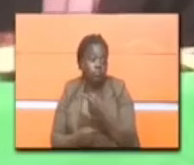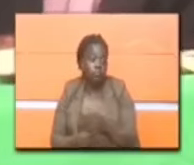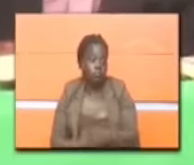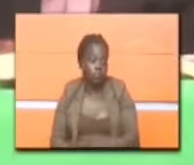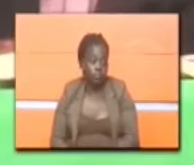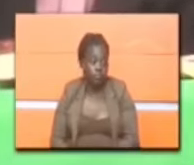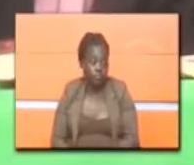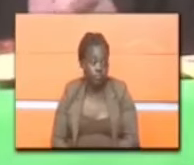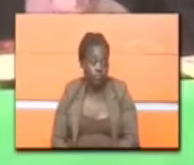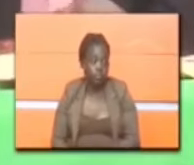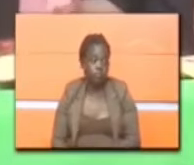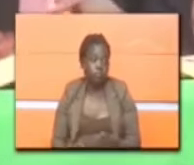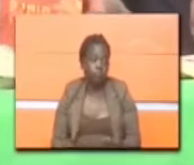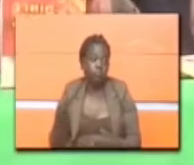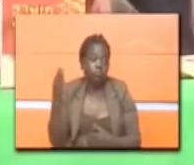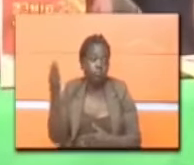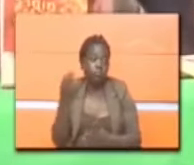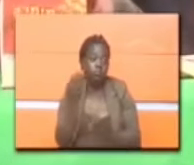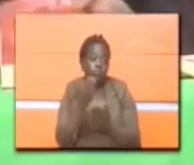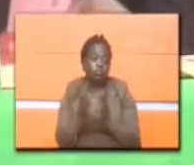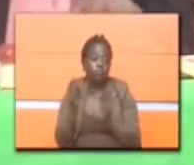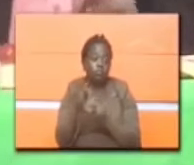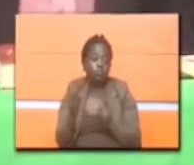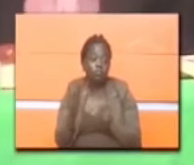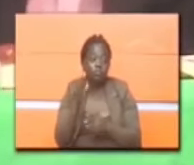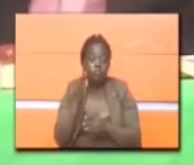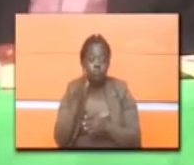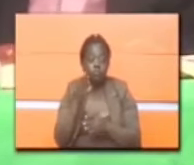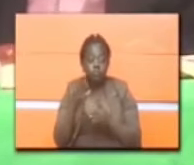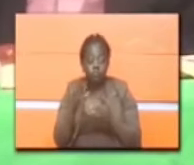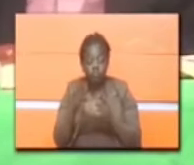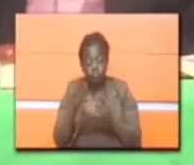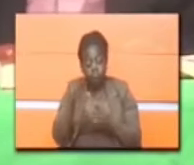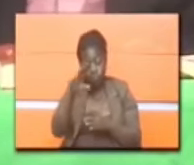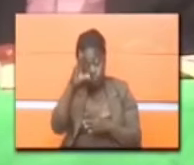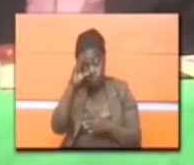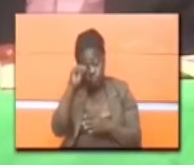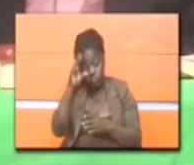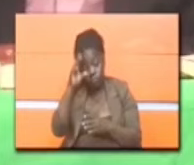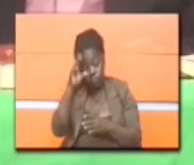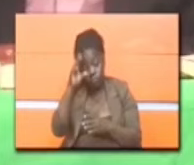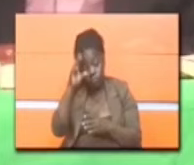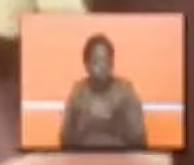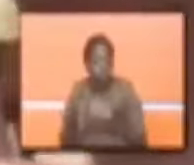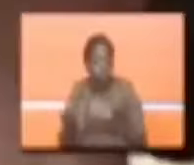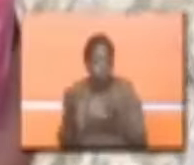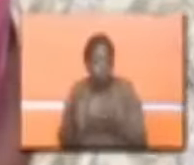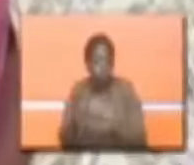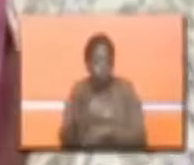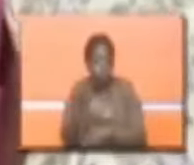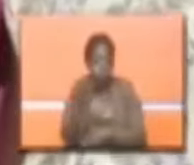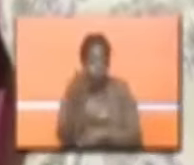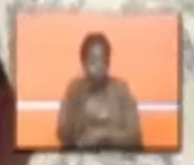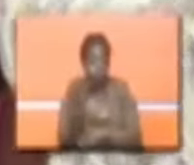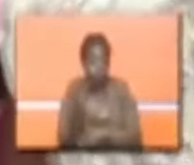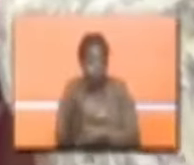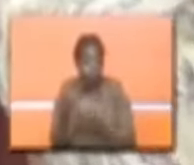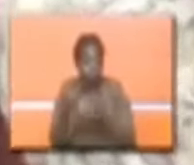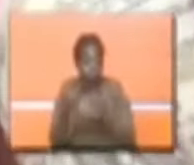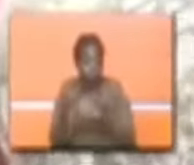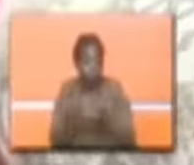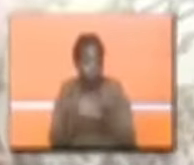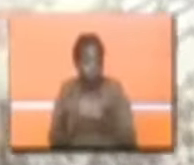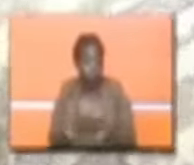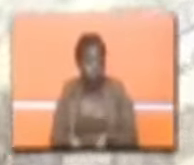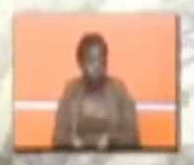Wiyamo. Kyeyune mu kubuulira asabye abantu okuyiga olulimi lw'ebyo ebitayogera ng'abikozesa bulungi. Mbatana yenga